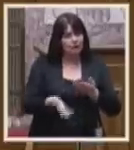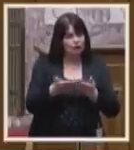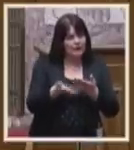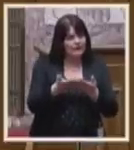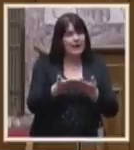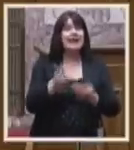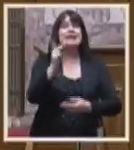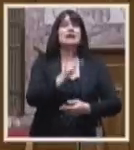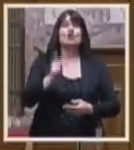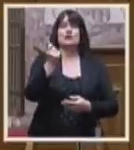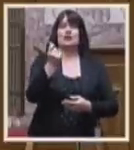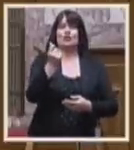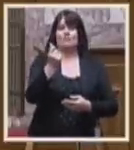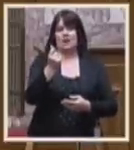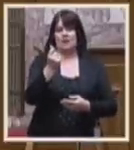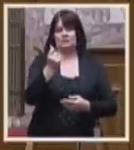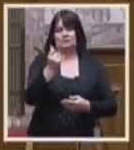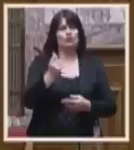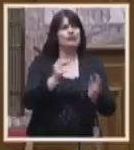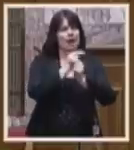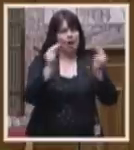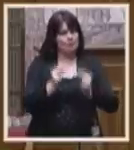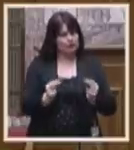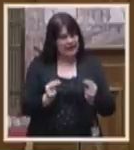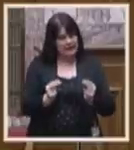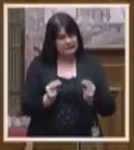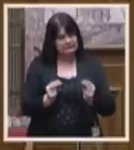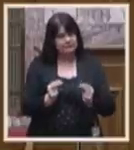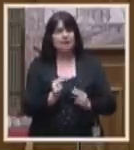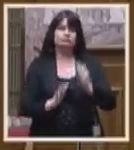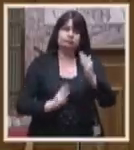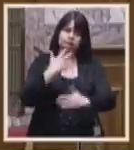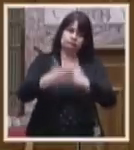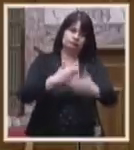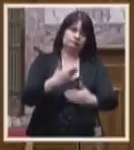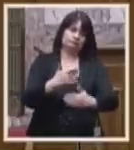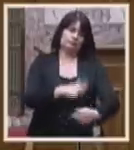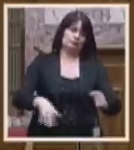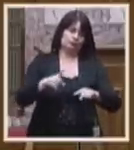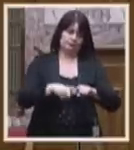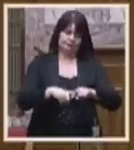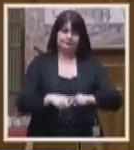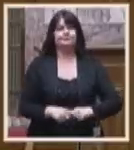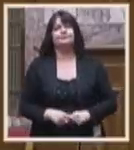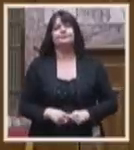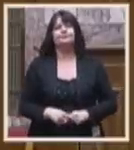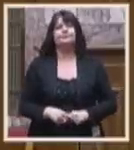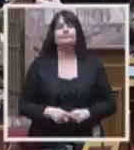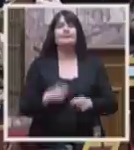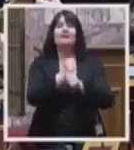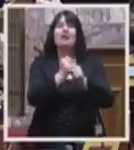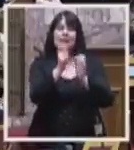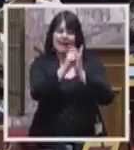κοινωνική οικονομία ως εργαλείο προαγωγής του συλλογικού κοινωνικού συμφέροντος. Την επέκταση της ηλεκτρονικής